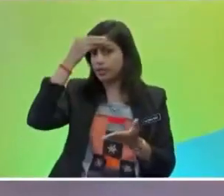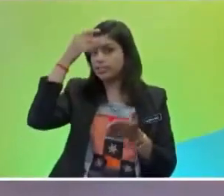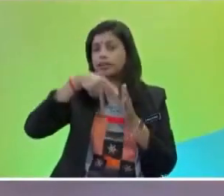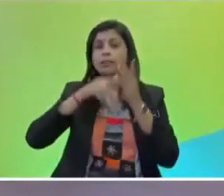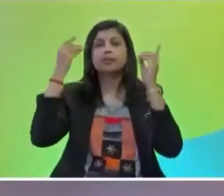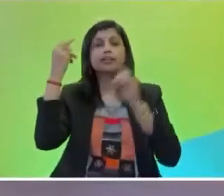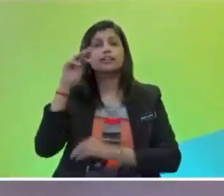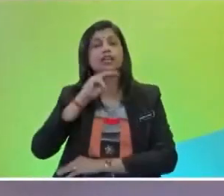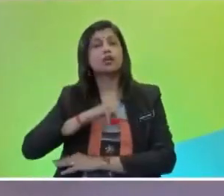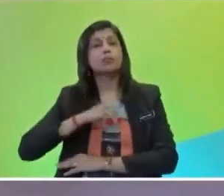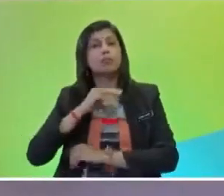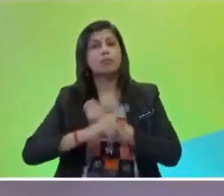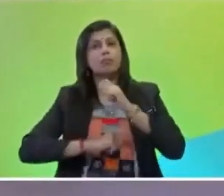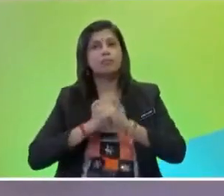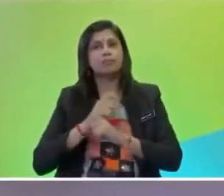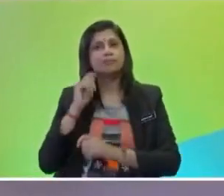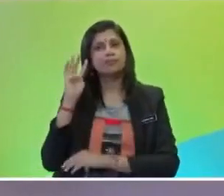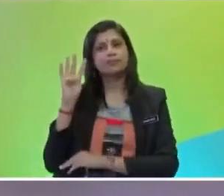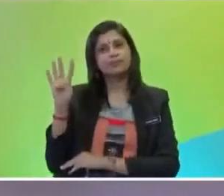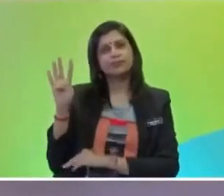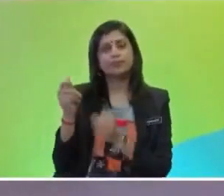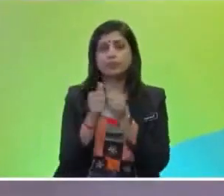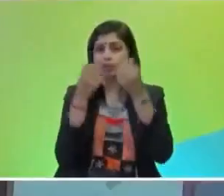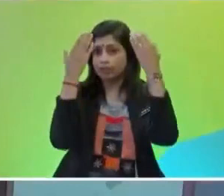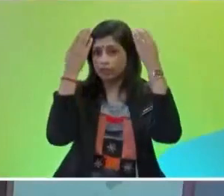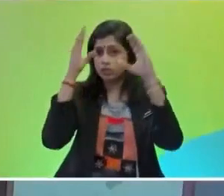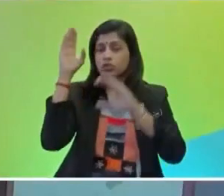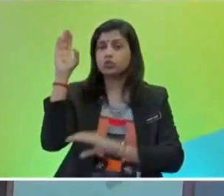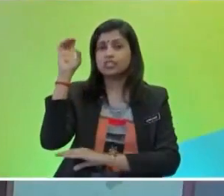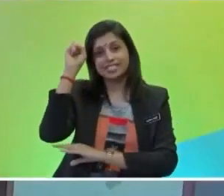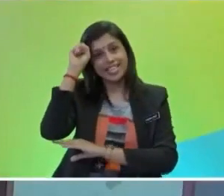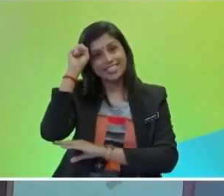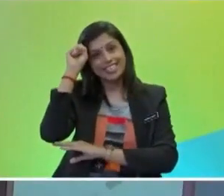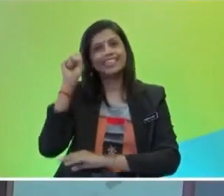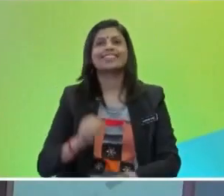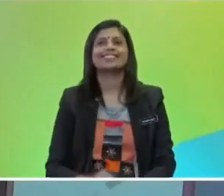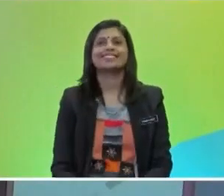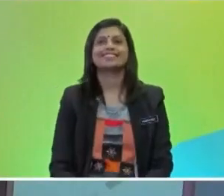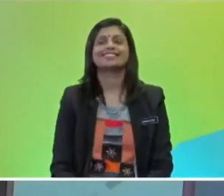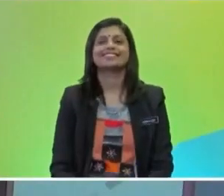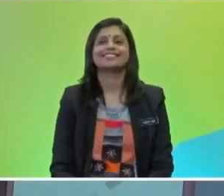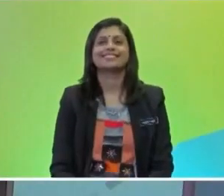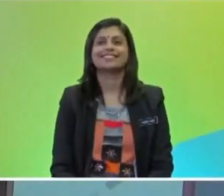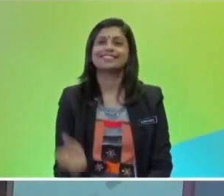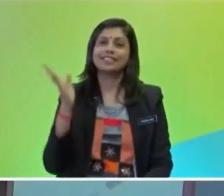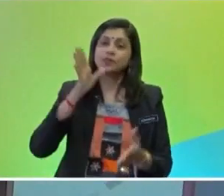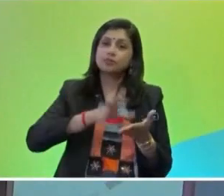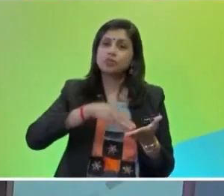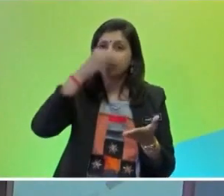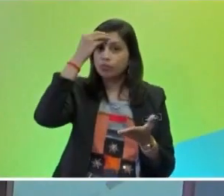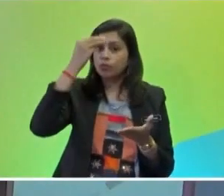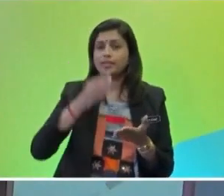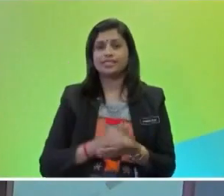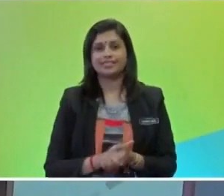moral tahun 4 bersama dengan Cikgu Sasi. Baiklah Cikgu, jom kita teruskan. Okey, jom. Okey, nilai